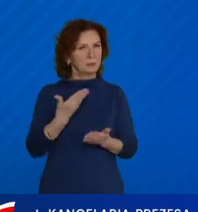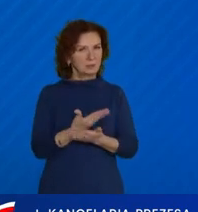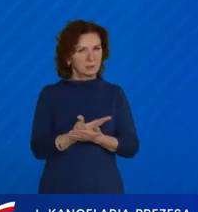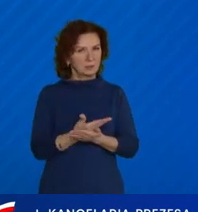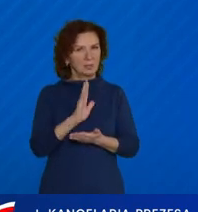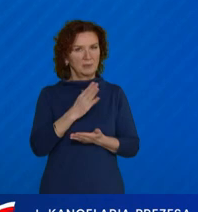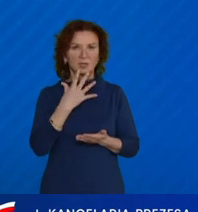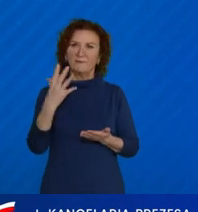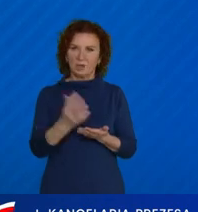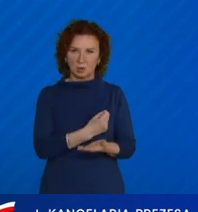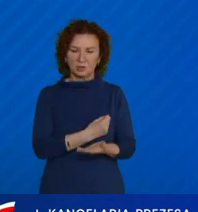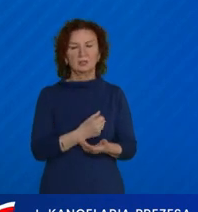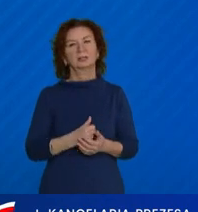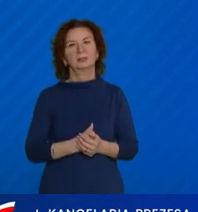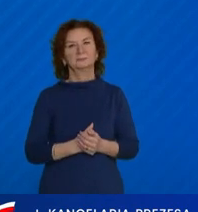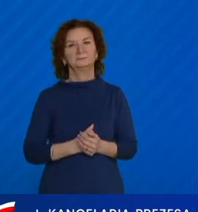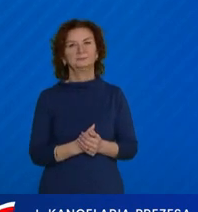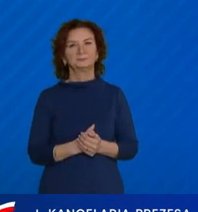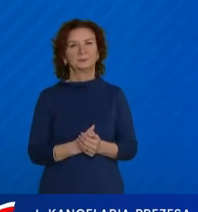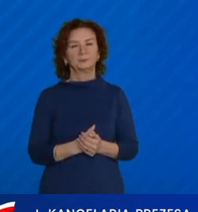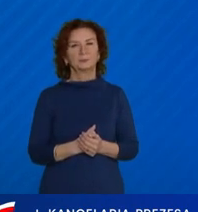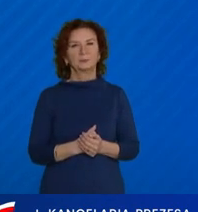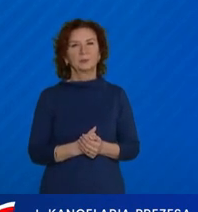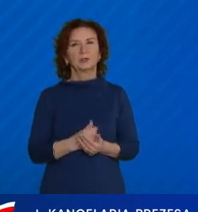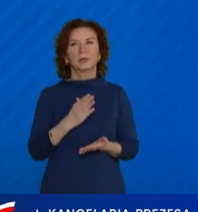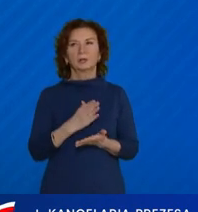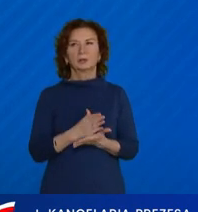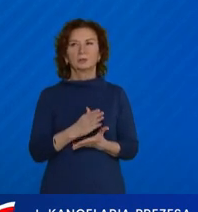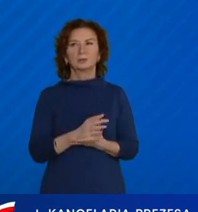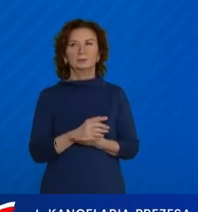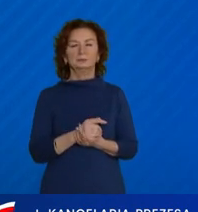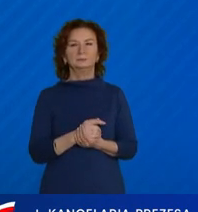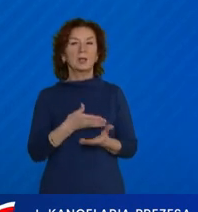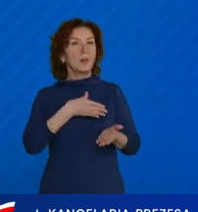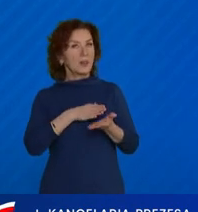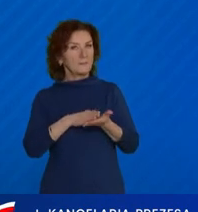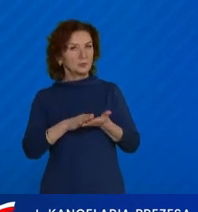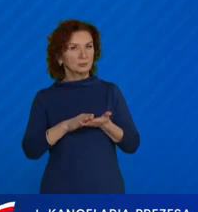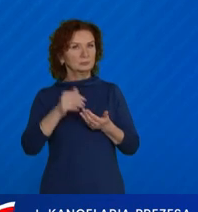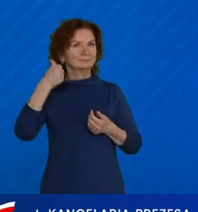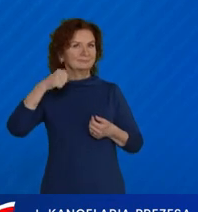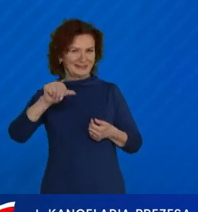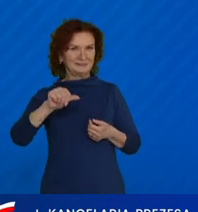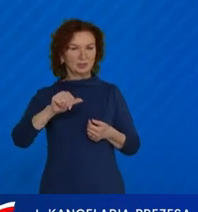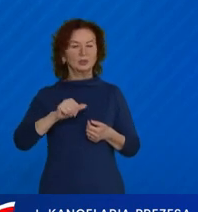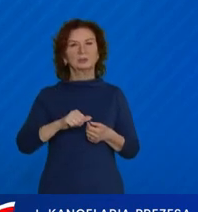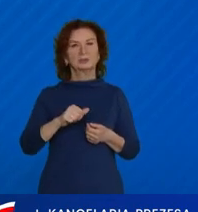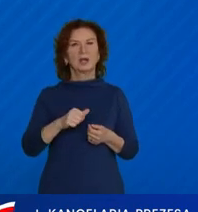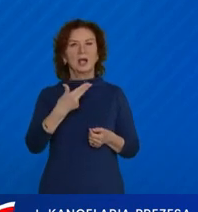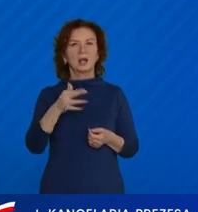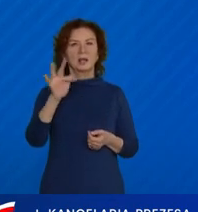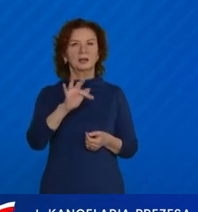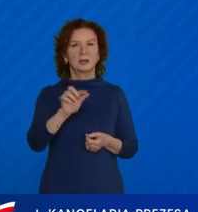zostanie wykorzystana i już na początku przyszłego tygodnia Narodowy Fundusz